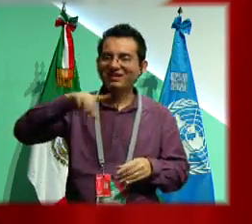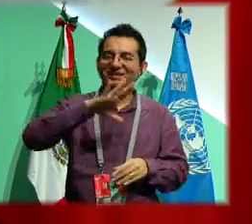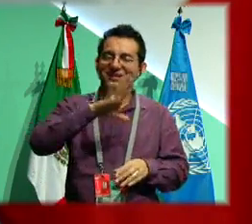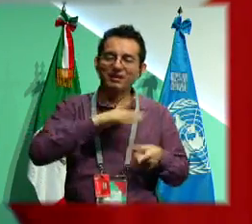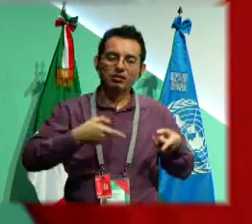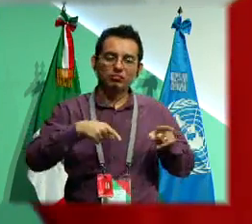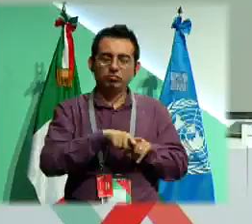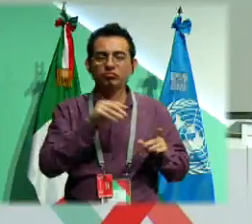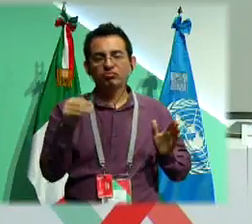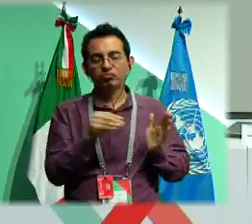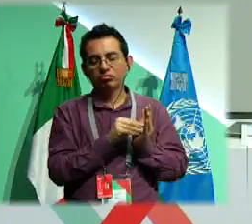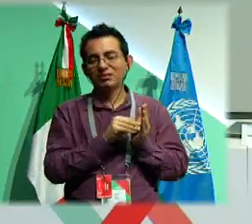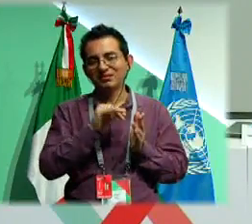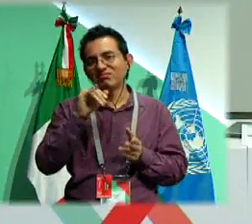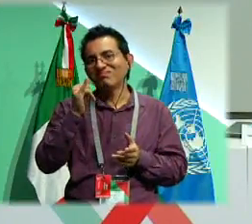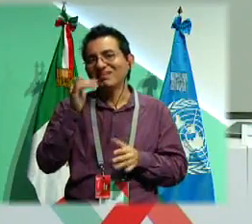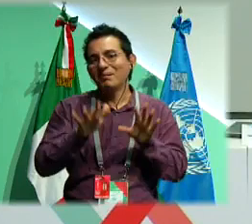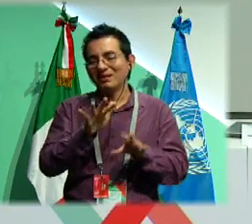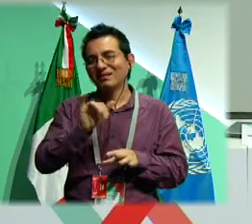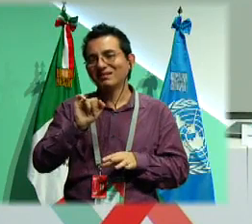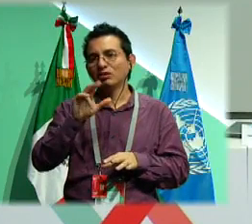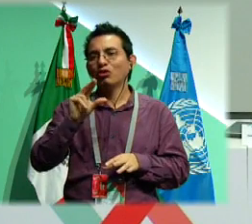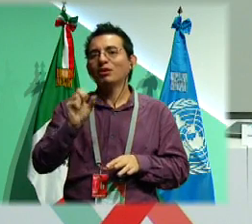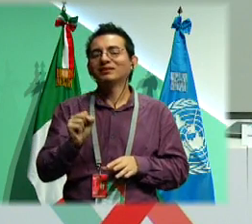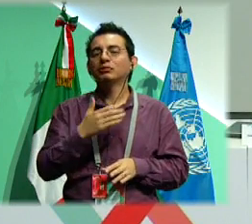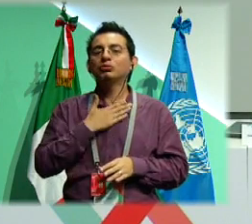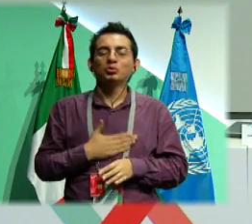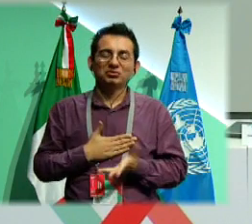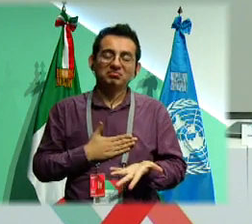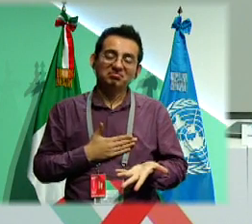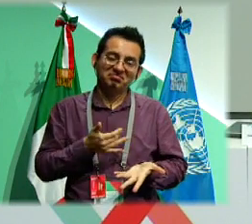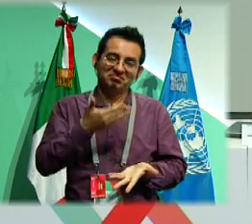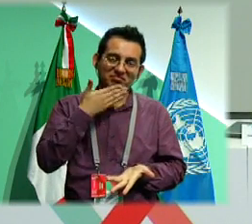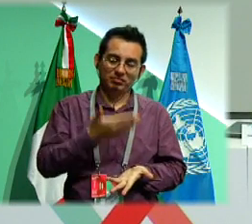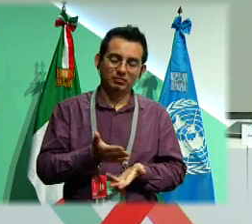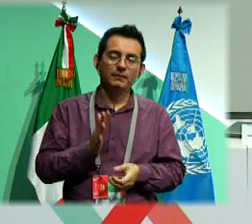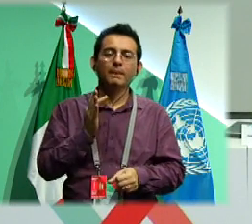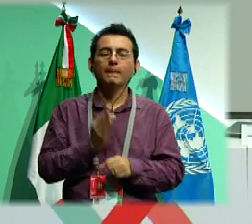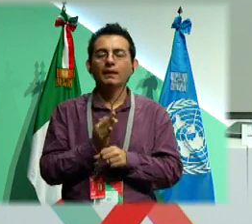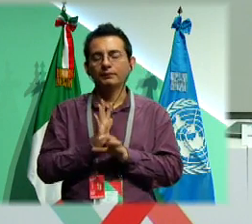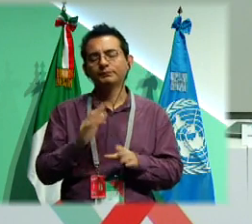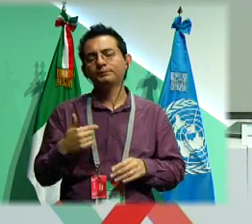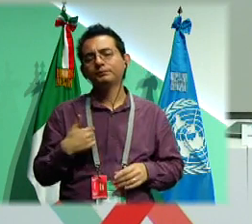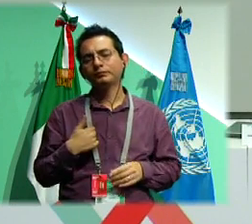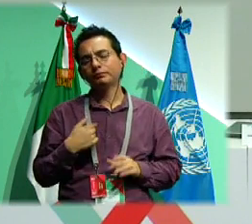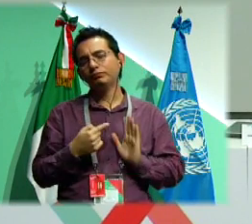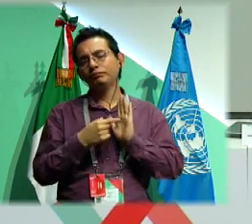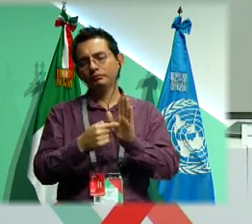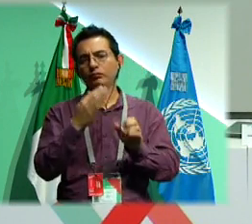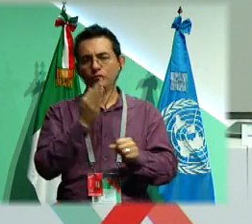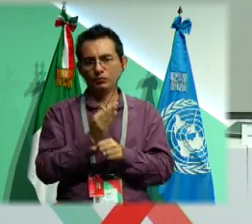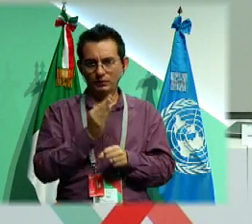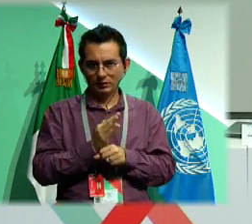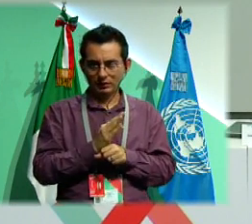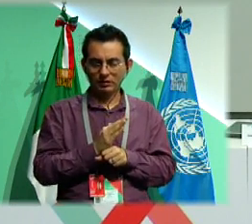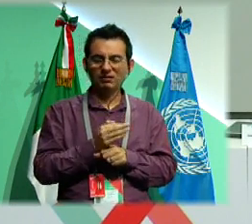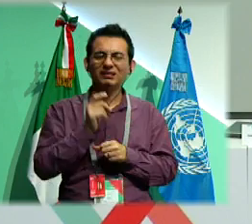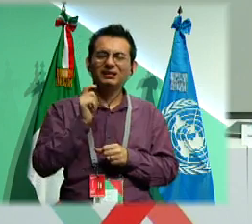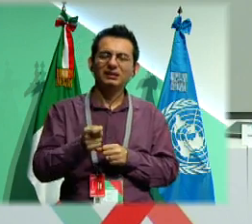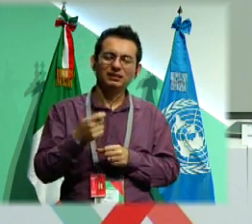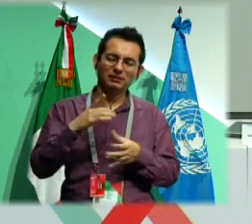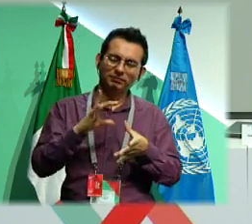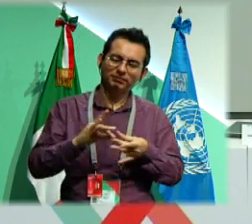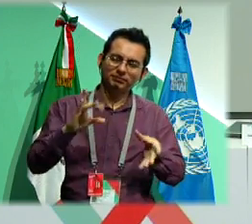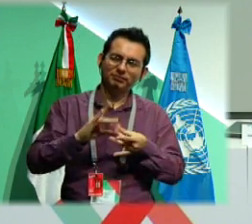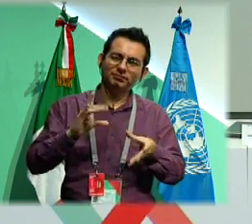en développement. Merci. Je voudrais dire plusieurs choses. Je rejoins